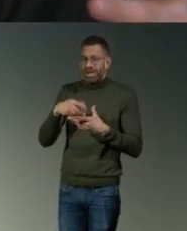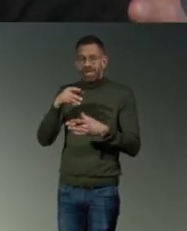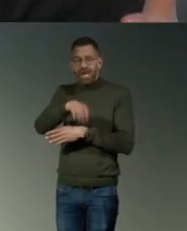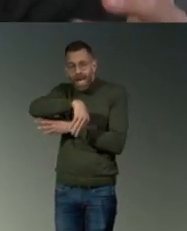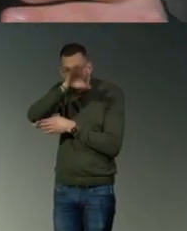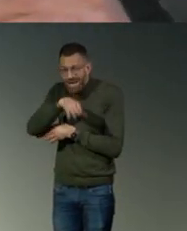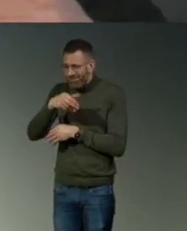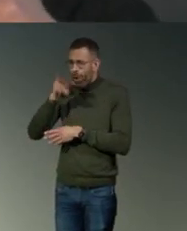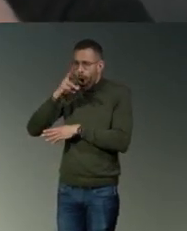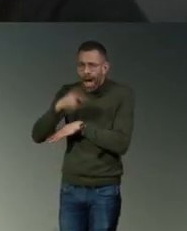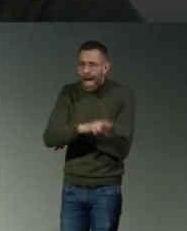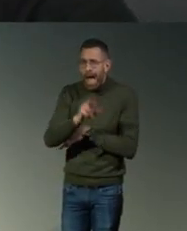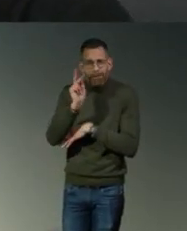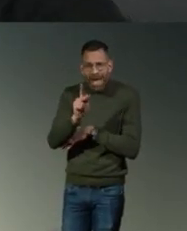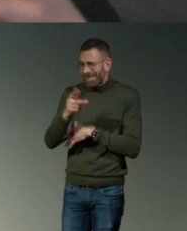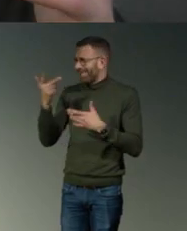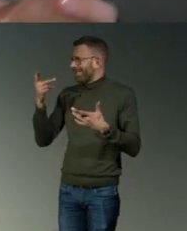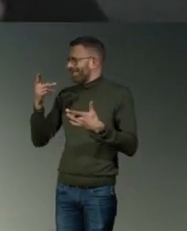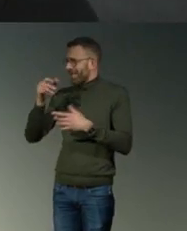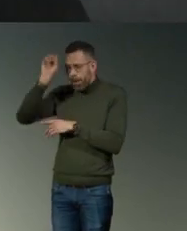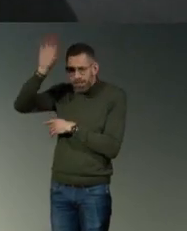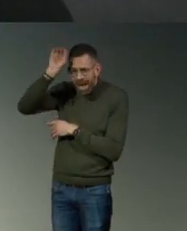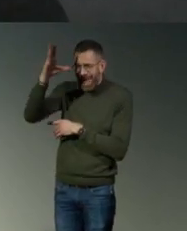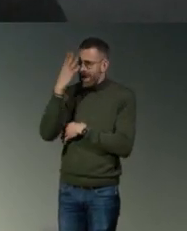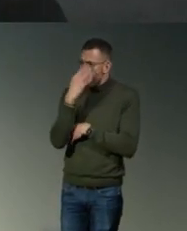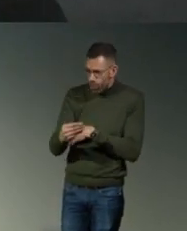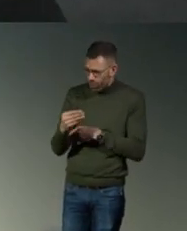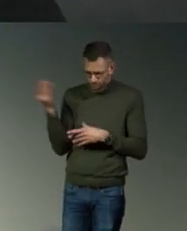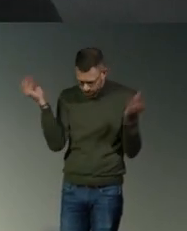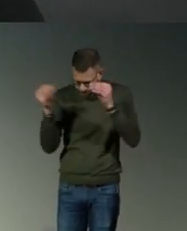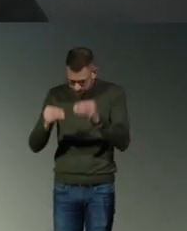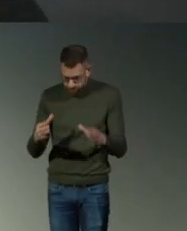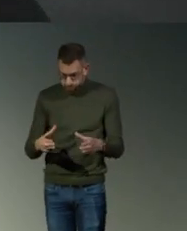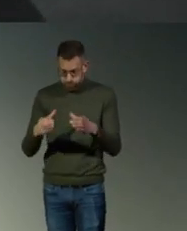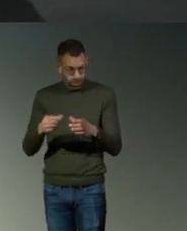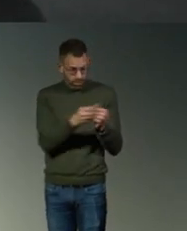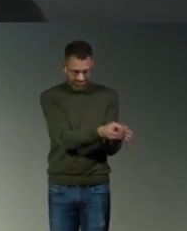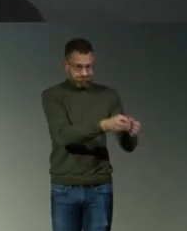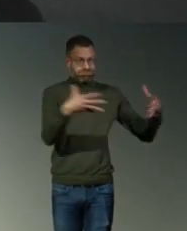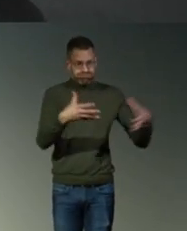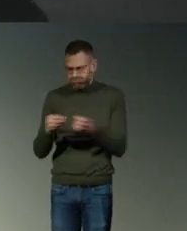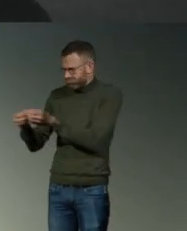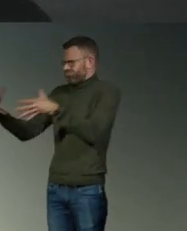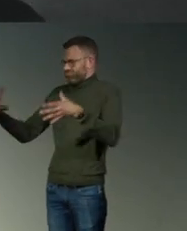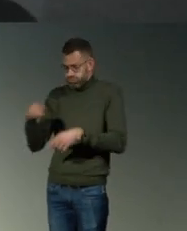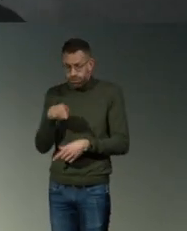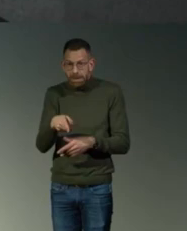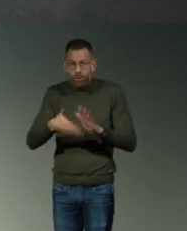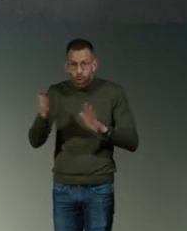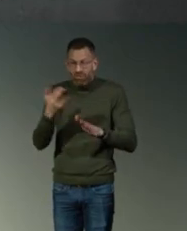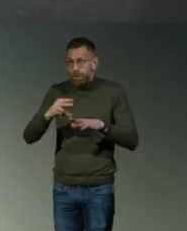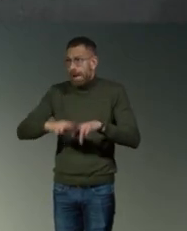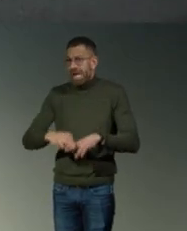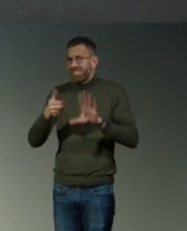les rats de Paris, tous les loups, qu'on les met ensemble dans la balance, ils pèsent quasiment rien par rapport à... 6%, quelque chose comme ça, je crois. Ça doit être de cet